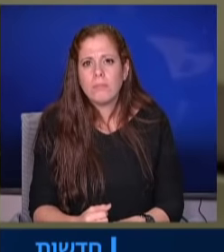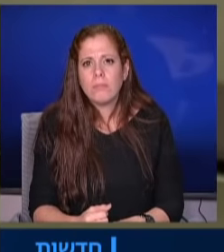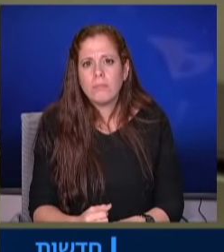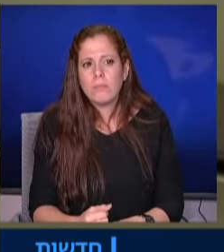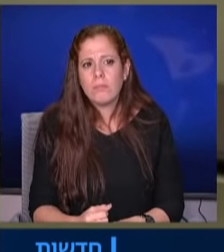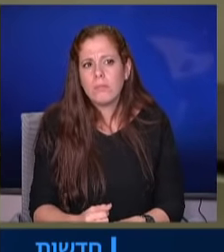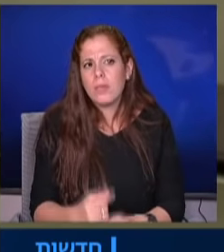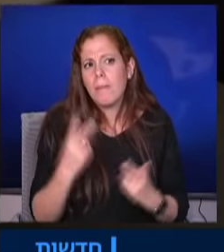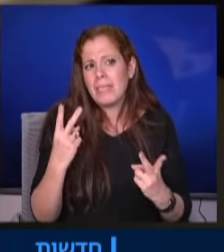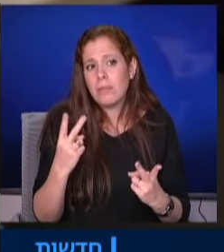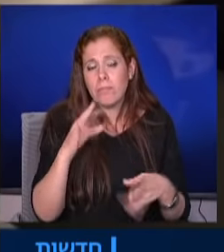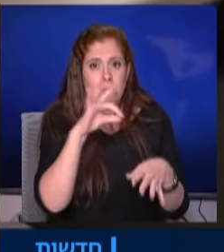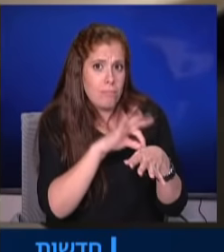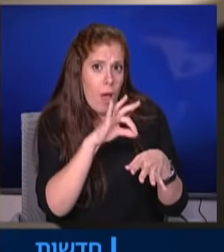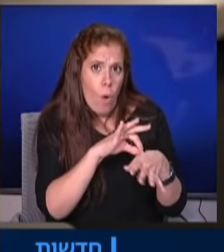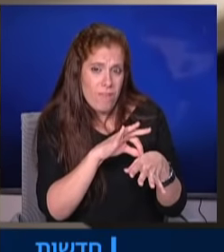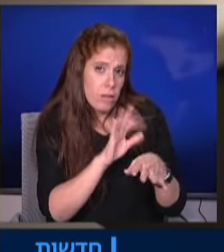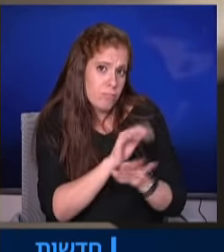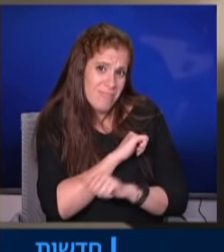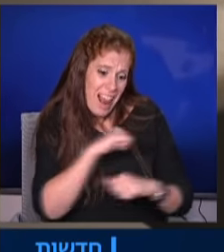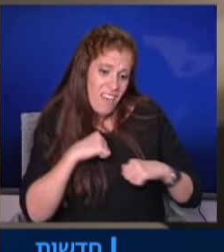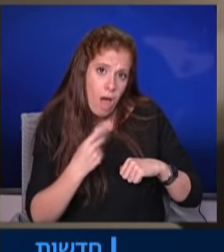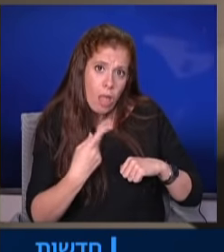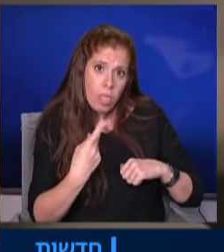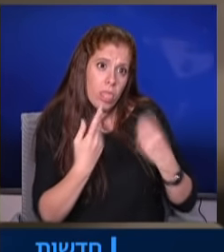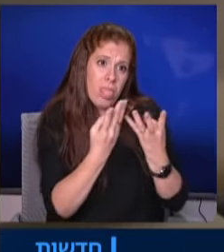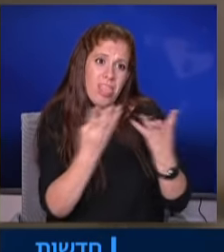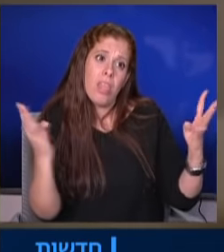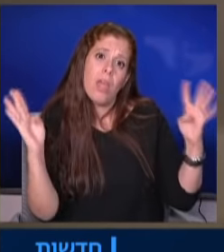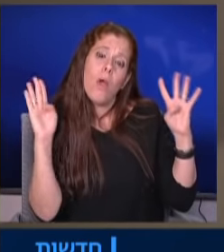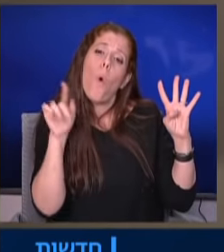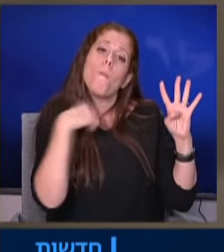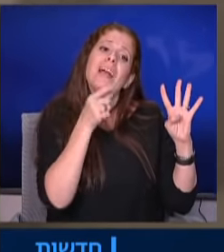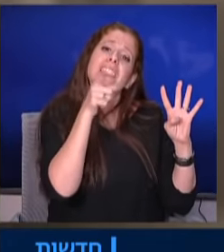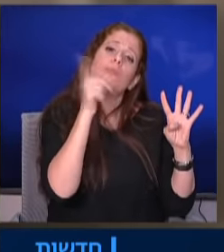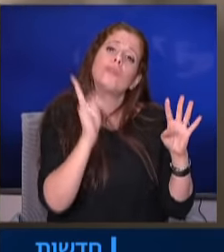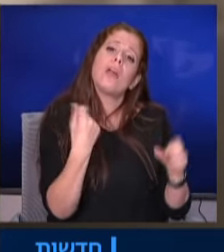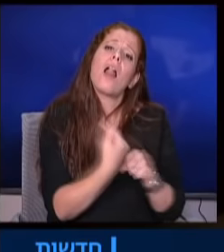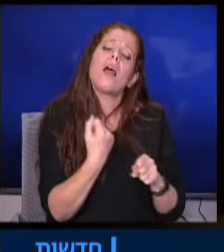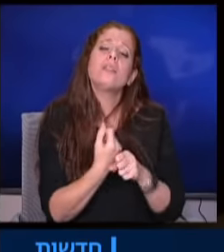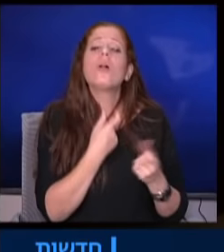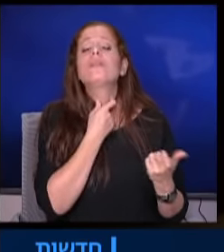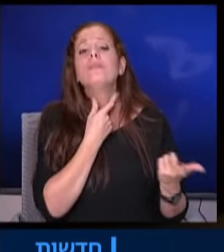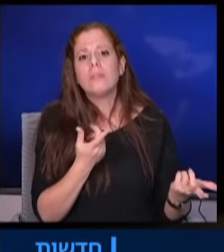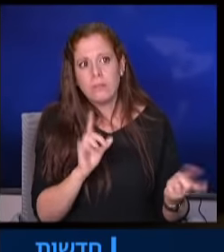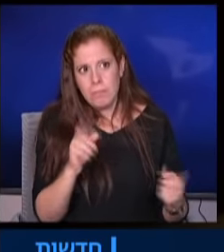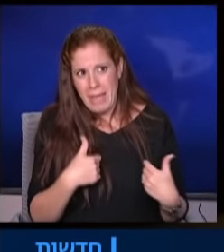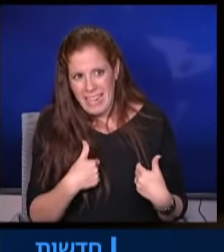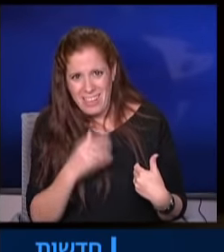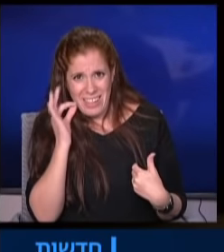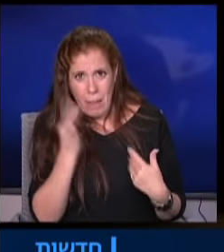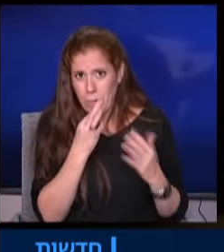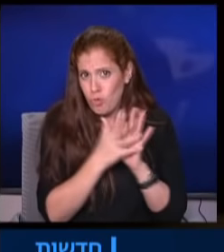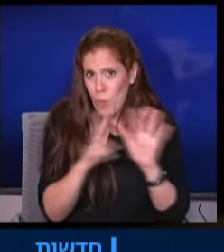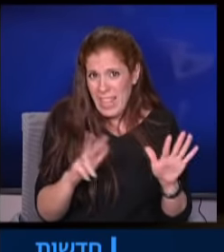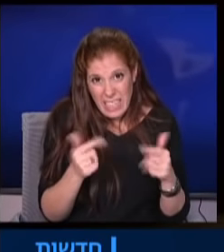בעצם נמצאתי עם הרופא מול ארבע קירות. הוא אומר לך שזה הטיפול הרפואי, שזה מה שאת צריכה לעשות. מי אני, ילדת 18, שאתווכח איתו